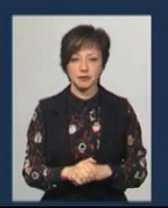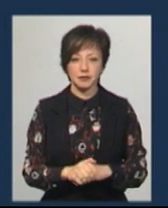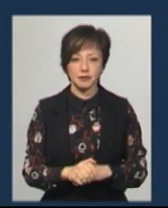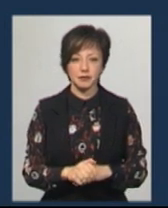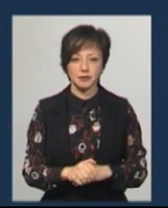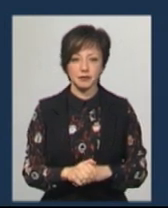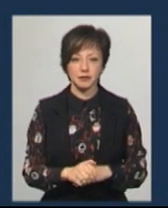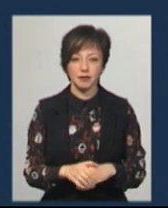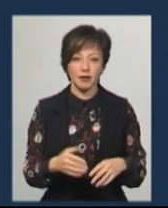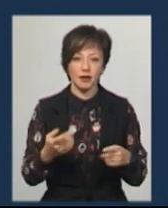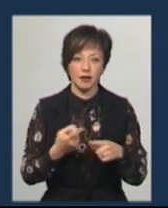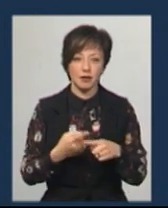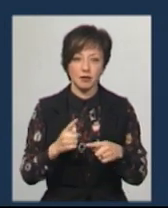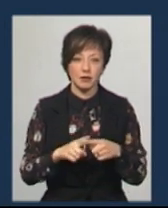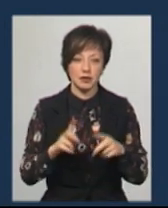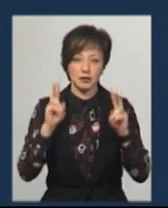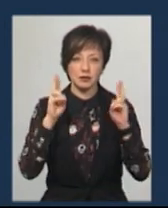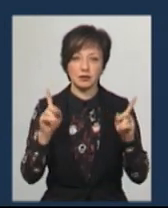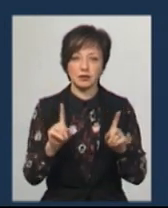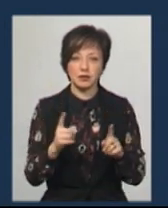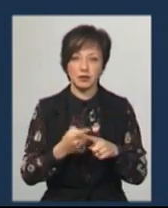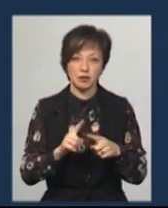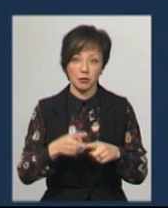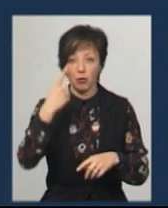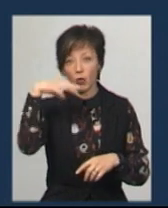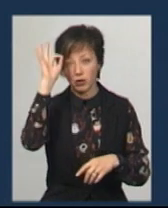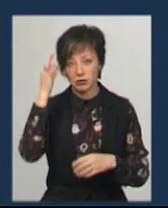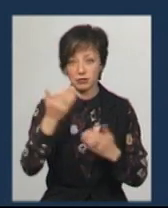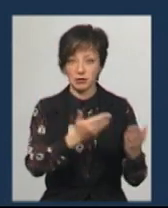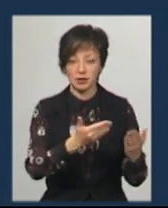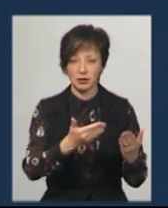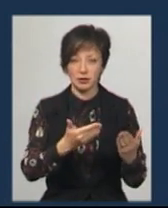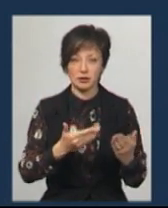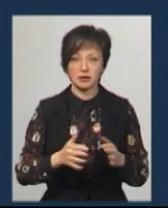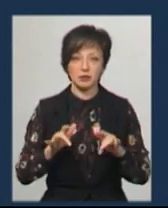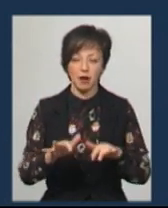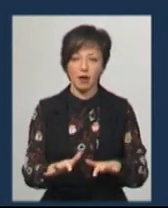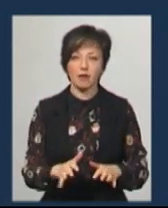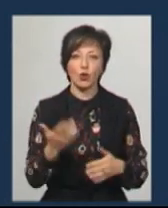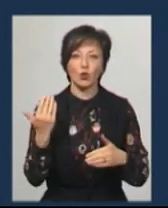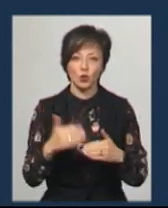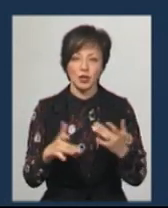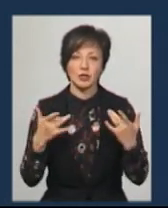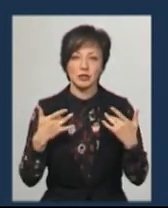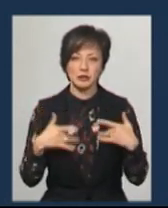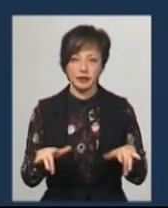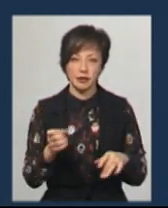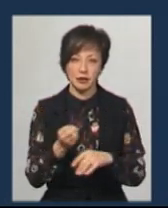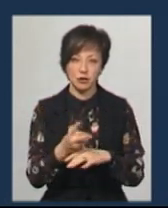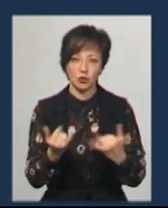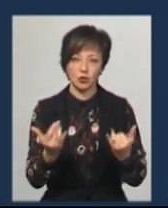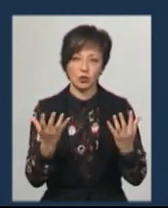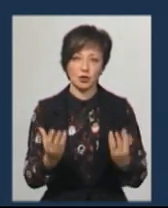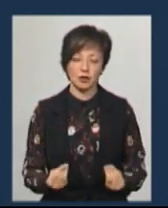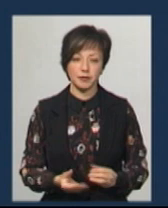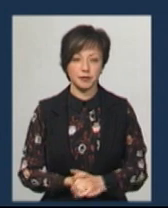Мені забрали всю документацію, я не мав, що ссилатися. Це їхні справи. Вже звільнено з сьогоднішнього дня без рішення